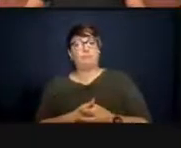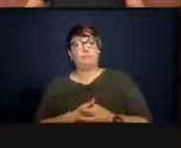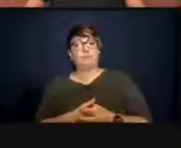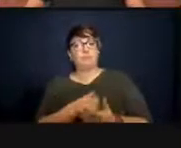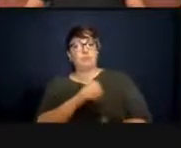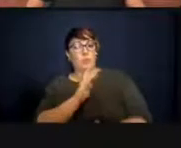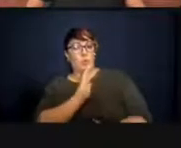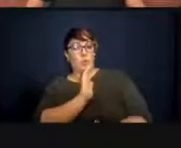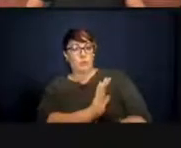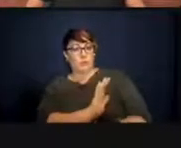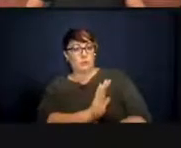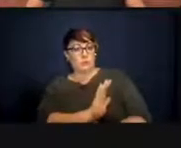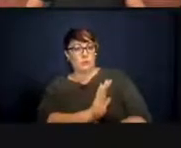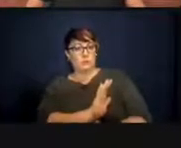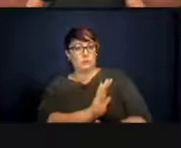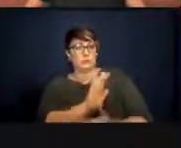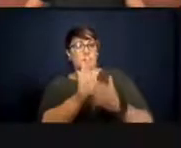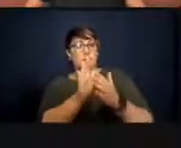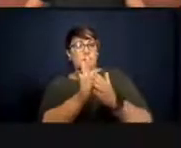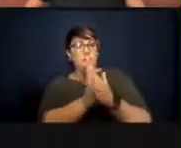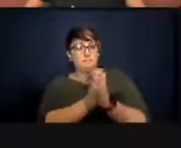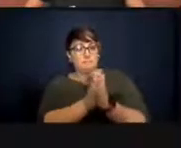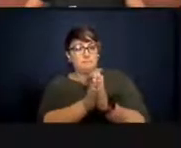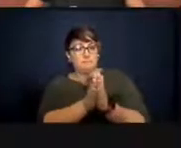kwa hivyo ame